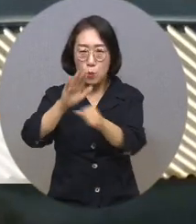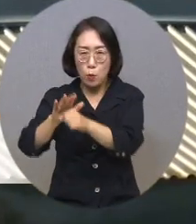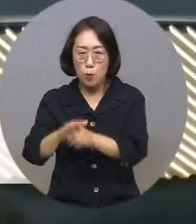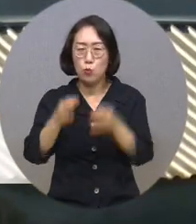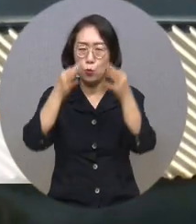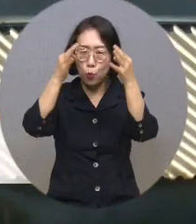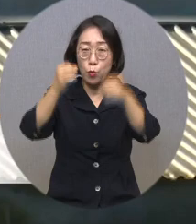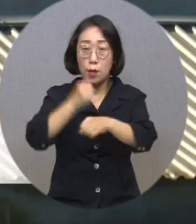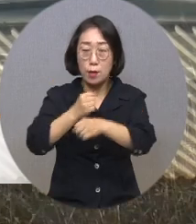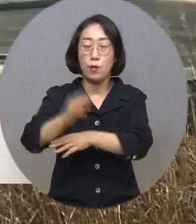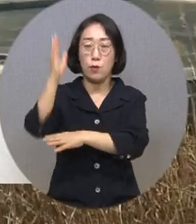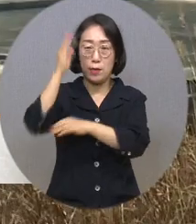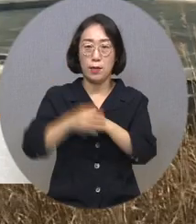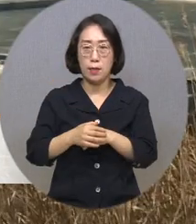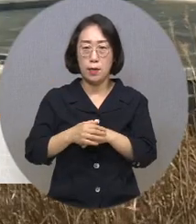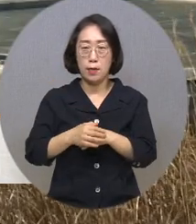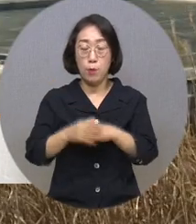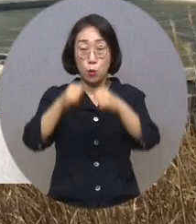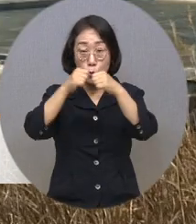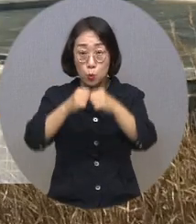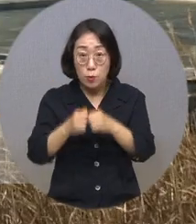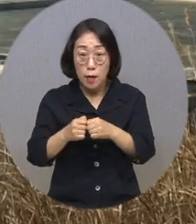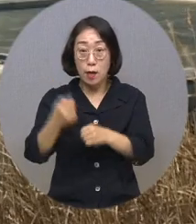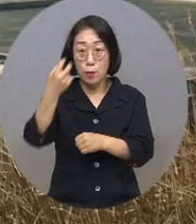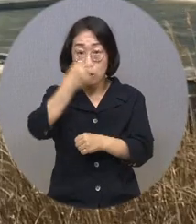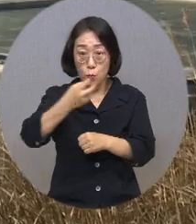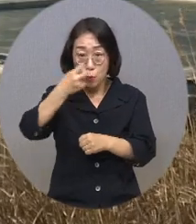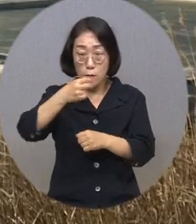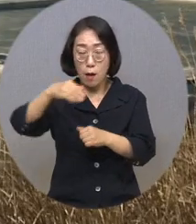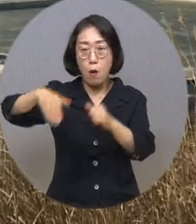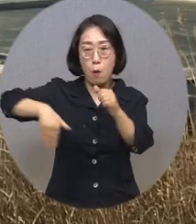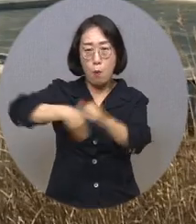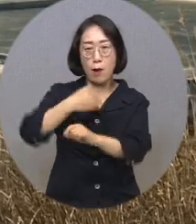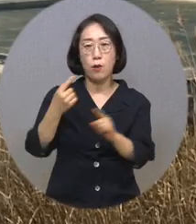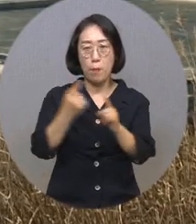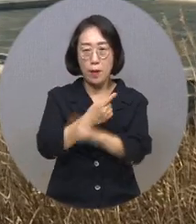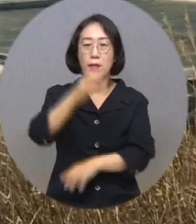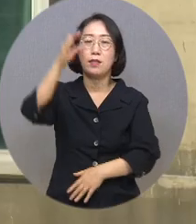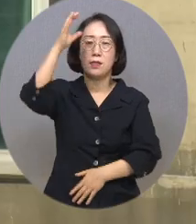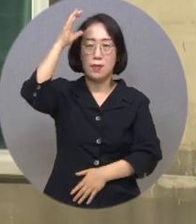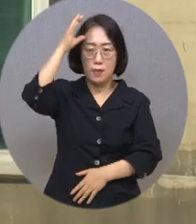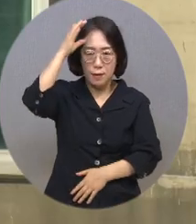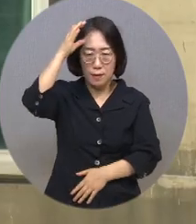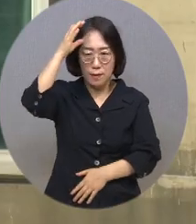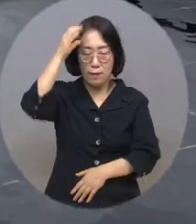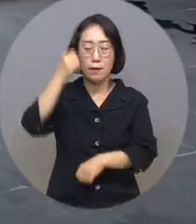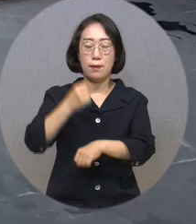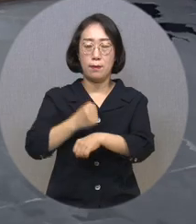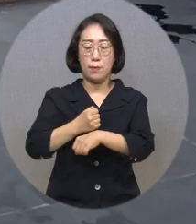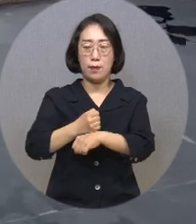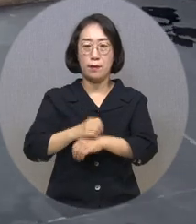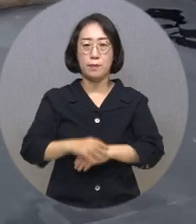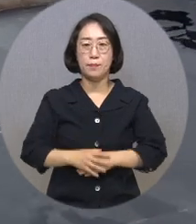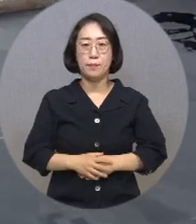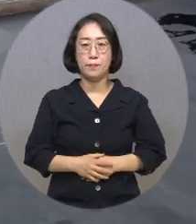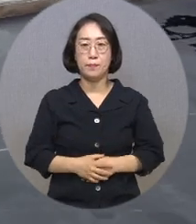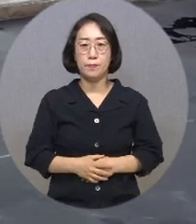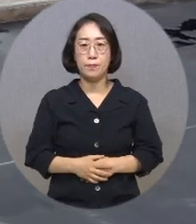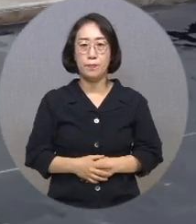밝혀 이번 전수조사로 건전한 노동 환경이 개선될지 기대되고 있습니다. 복지TV